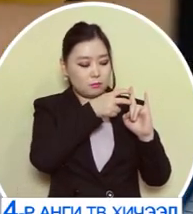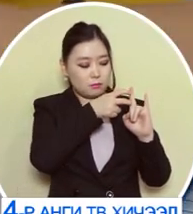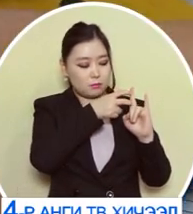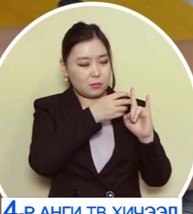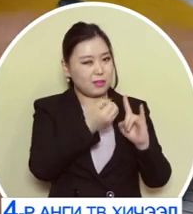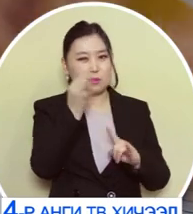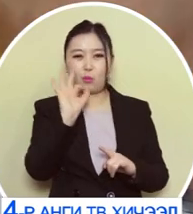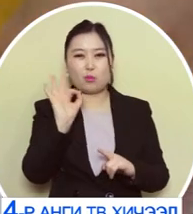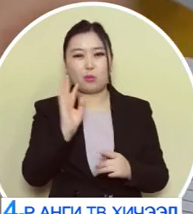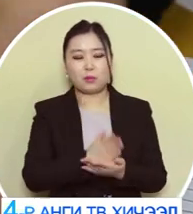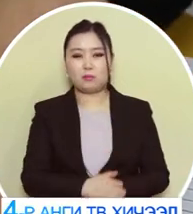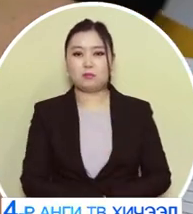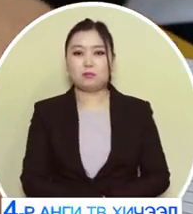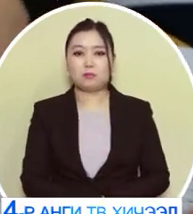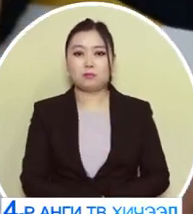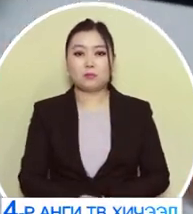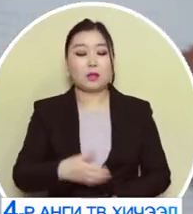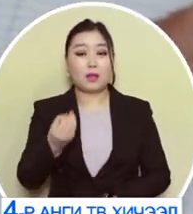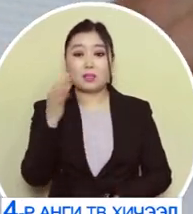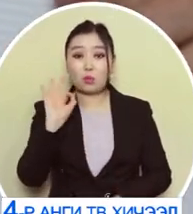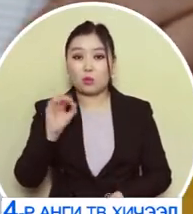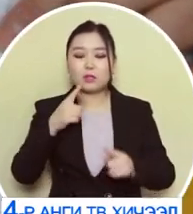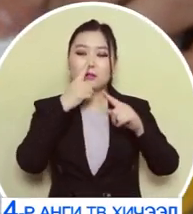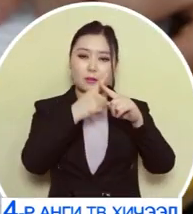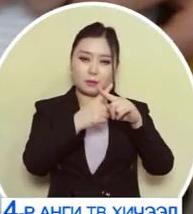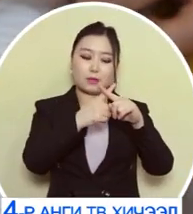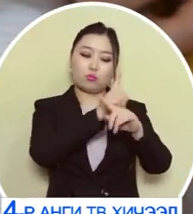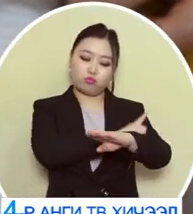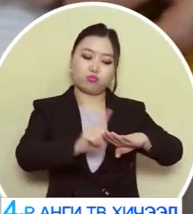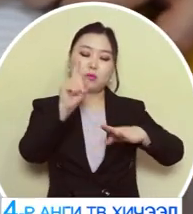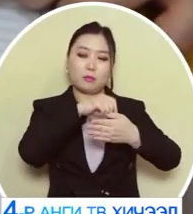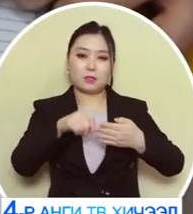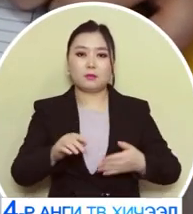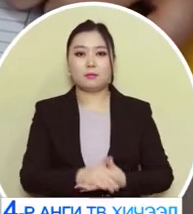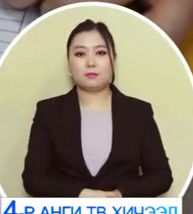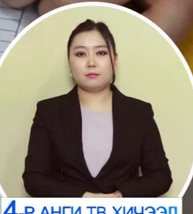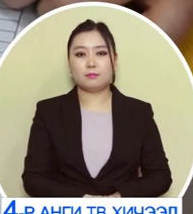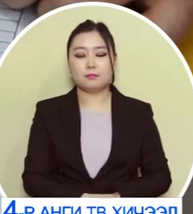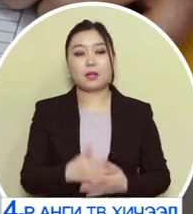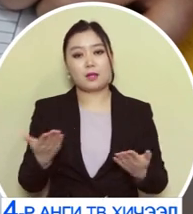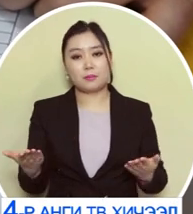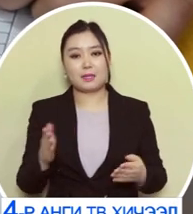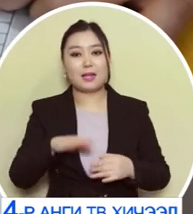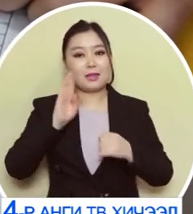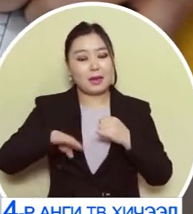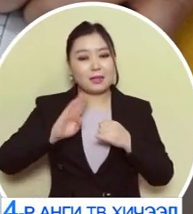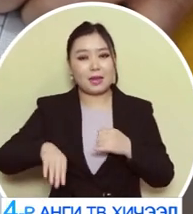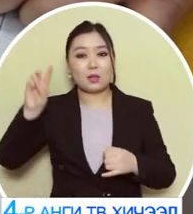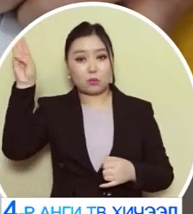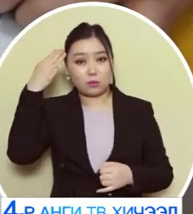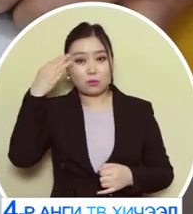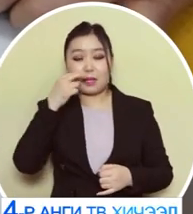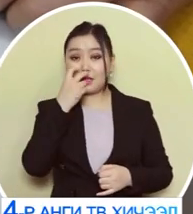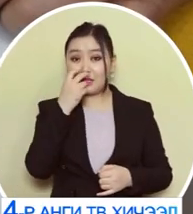Жанбады деп белгілейік. Осы сияқты өздерің келесі заттары мен болжамдарыңды